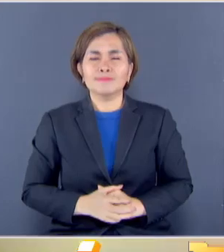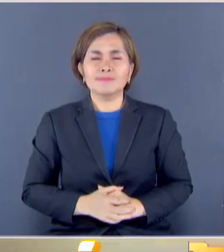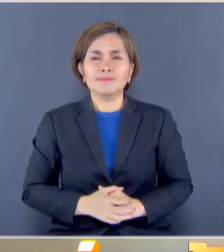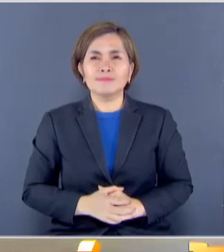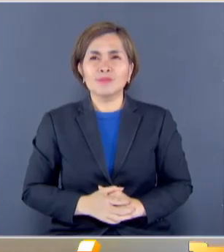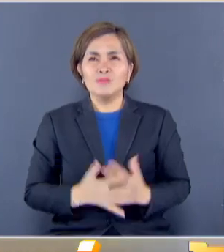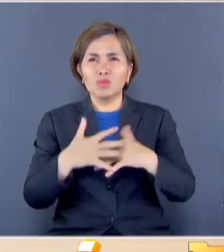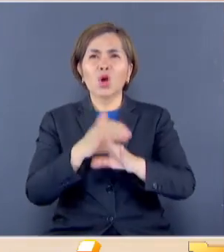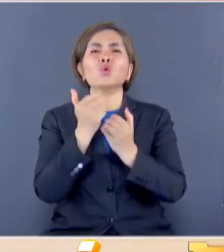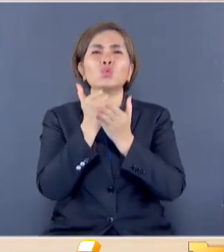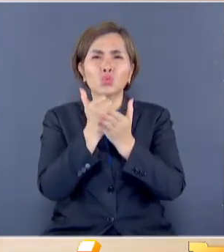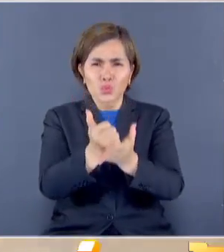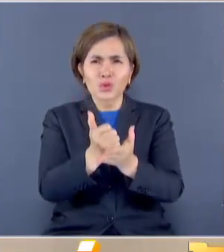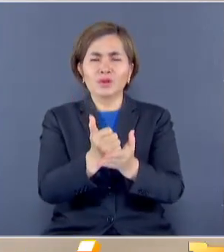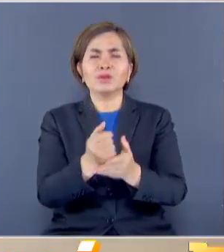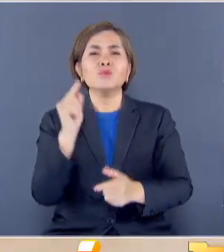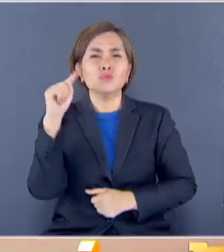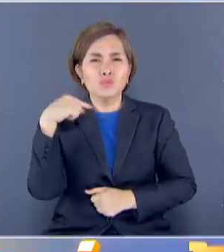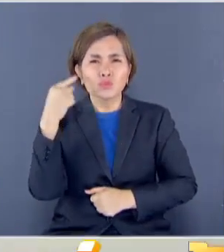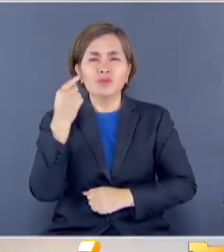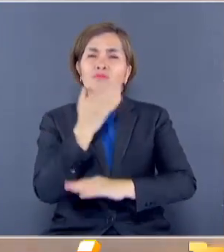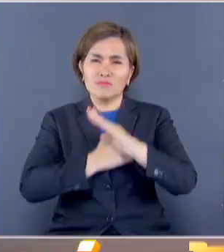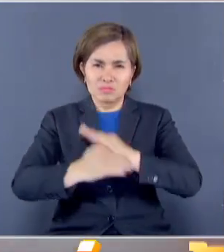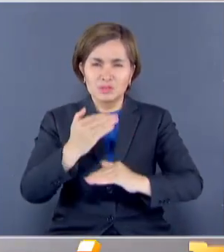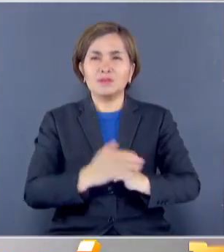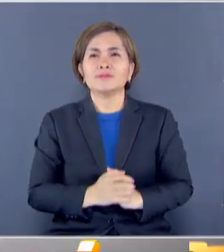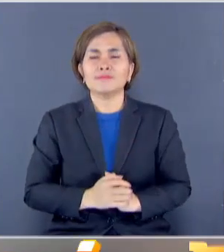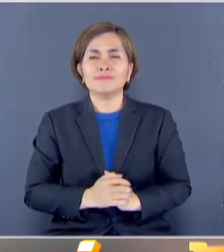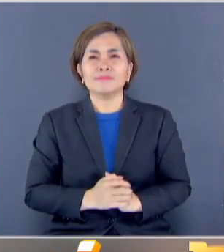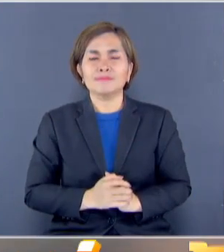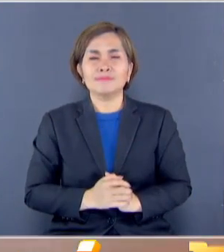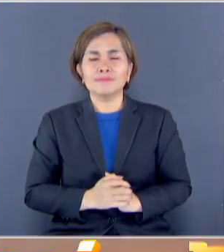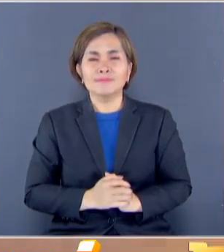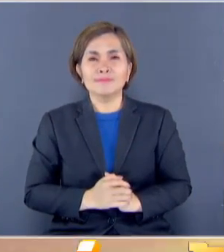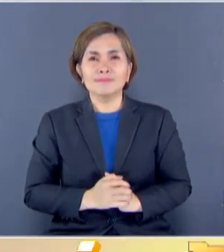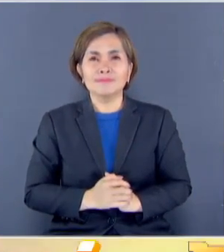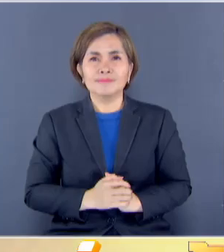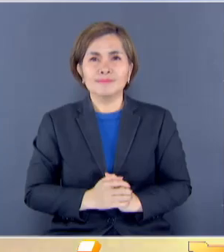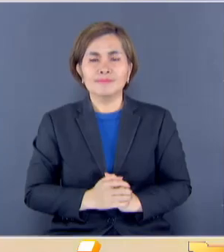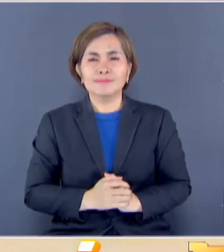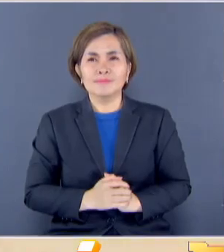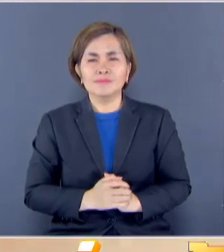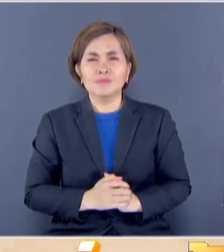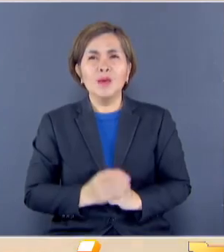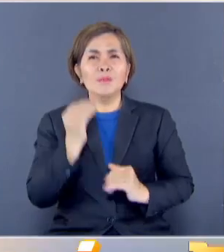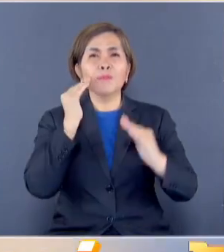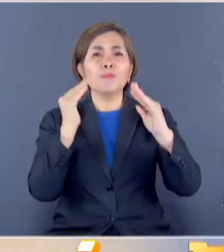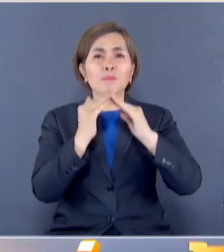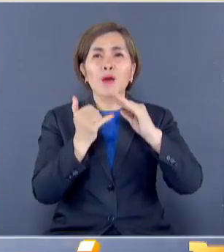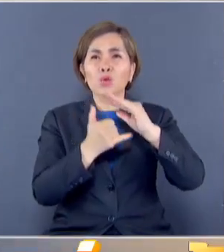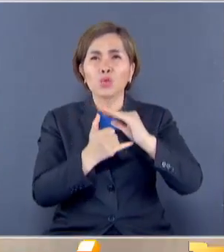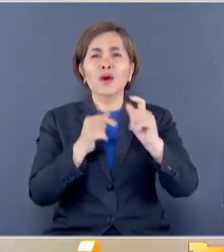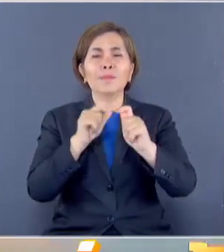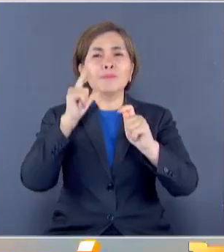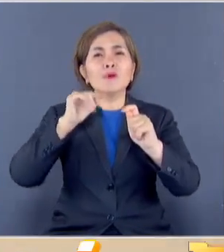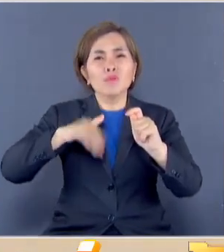นี่เป็นนาทีที่ทางคุณกันจอมพลังและทีมงานครับพยายามงัดเข้าไปในบ้านของคุณยายไอ๋นะครับเป็นผู้พิการแขนข้างเดียวซึ่งติดอยู่ภายในบ้านในพื้นที่อำเภอแม่ส